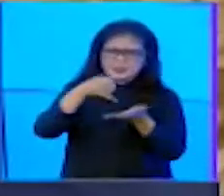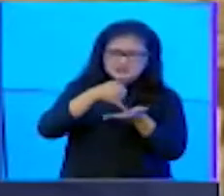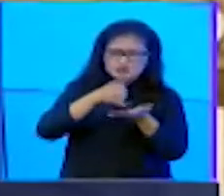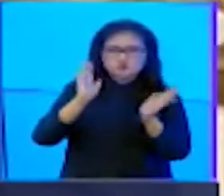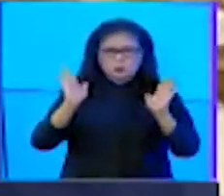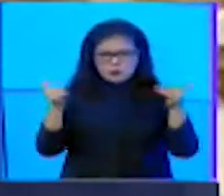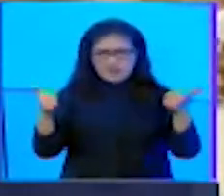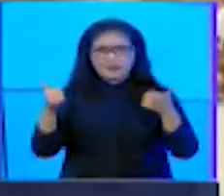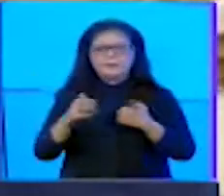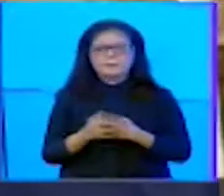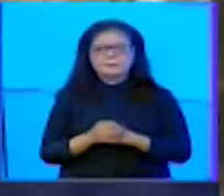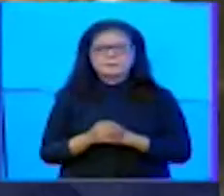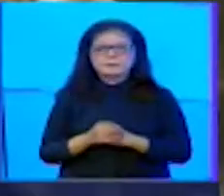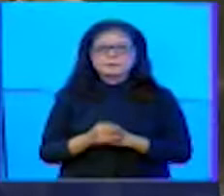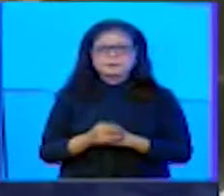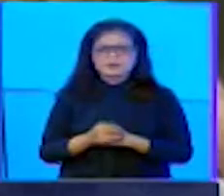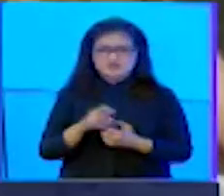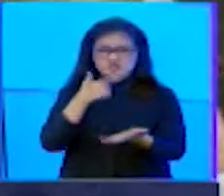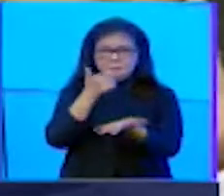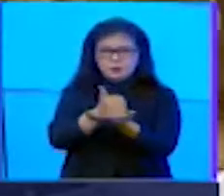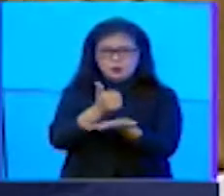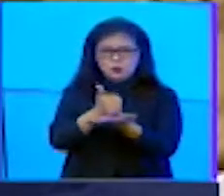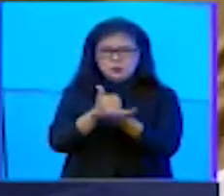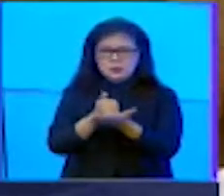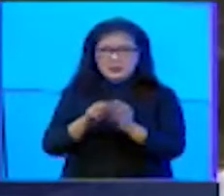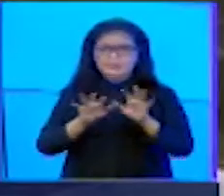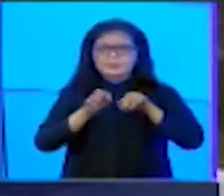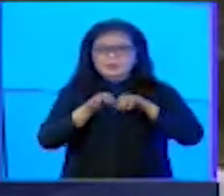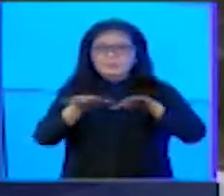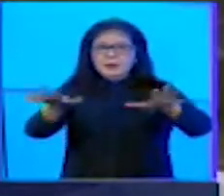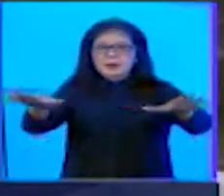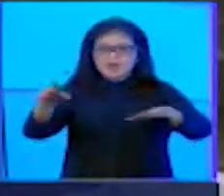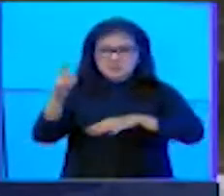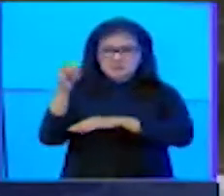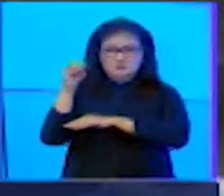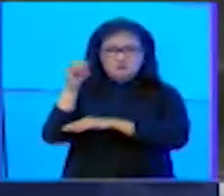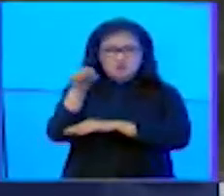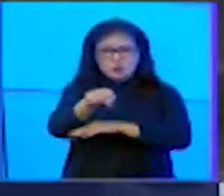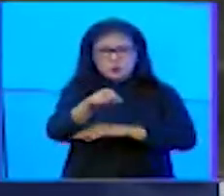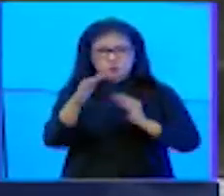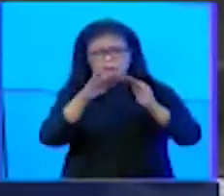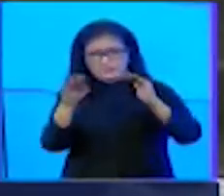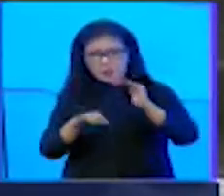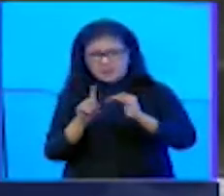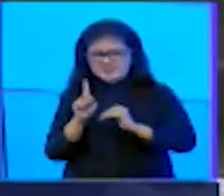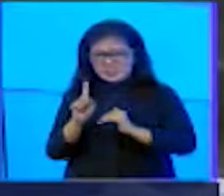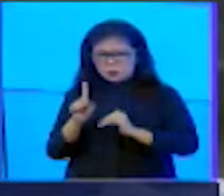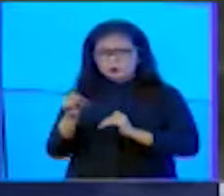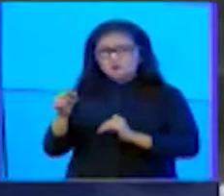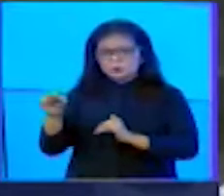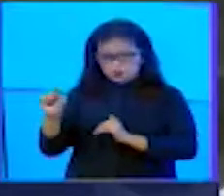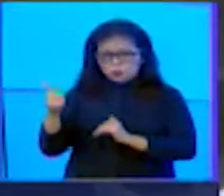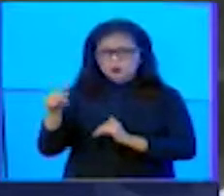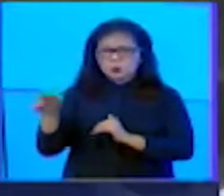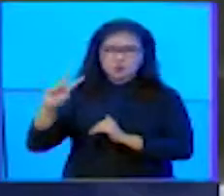estimasi reproduksi virus itu kan masih di bawah angka 1 sebetulnya, Ma, ya. Tapi kemarin berdasarkan parameter yang digunakan oleh pemerintah